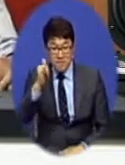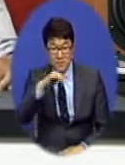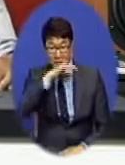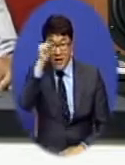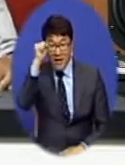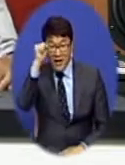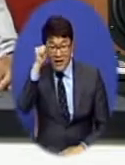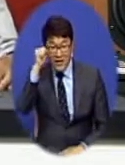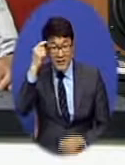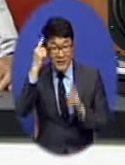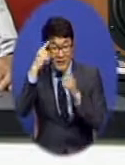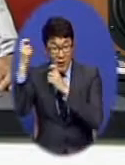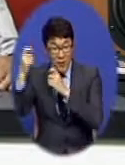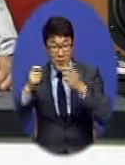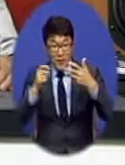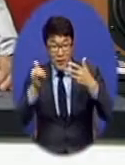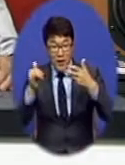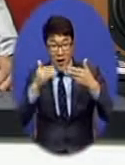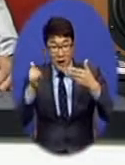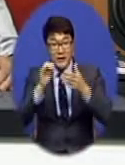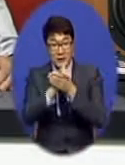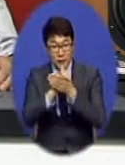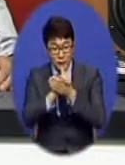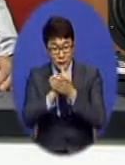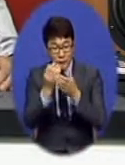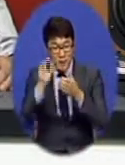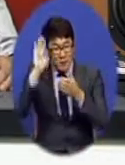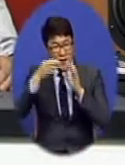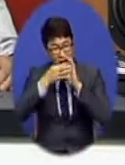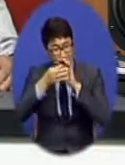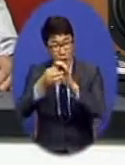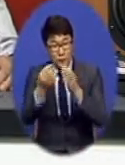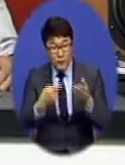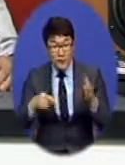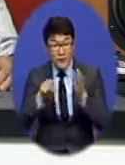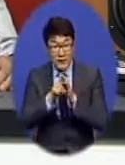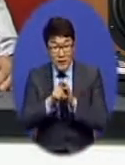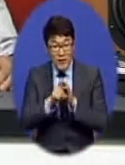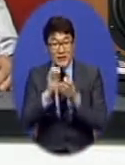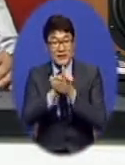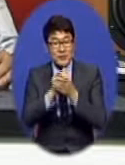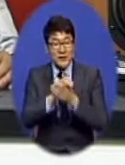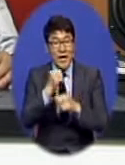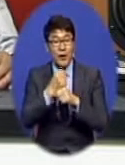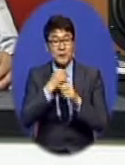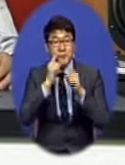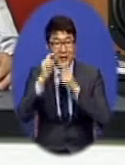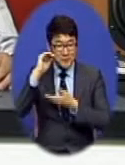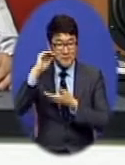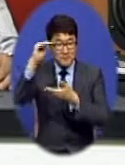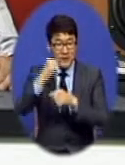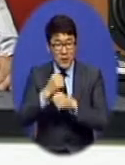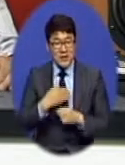그 8, 9분의 소중한 마음 앞으로도 10년, 20년 더 연결돼서 같이 가라고요. 동창들한테 한마디 하시고